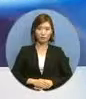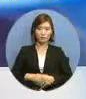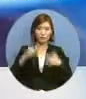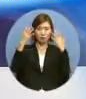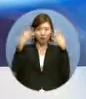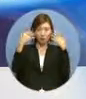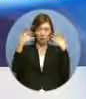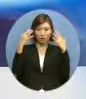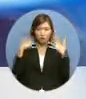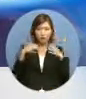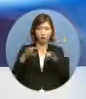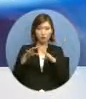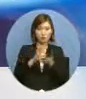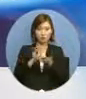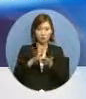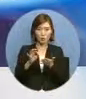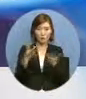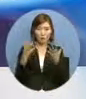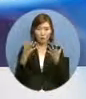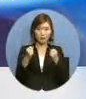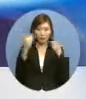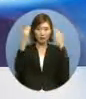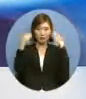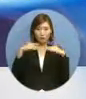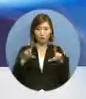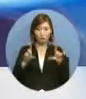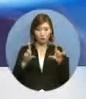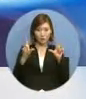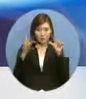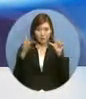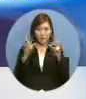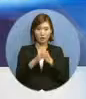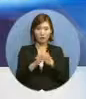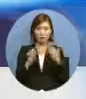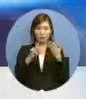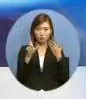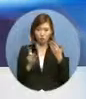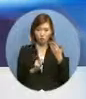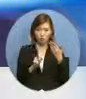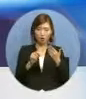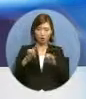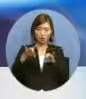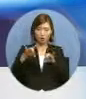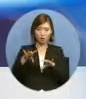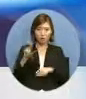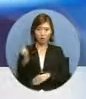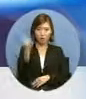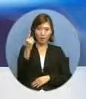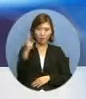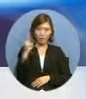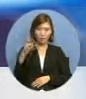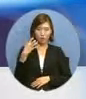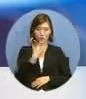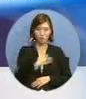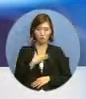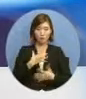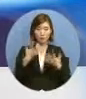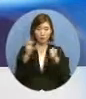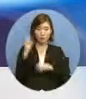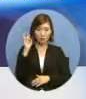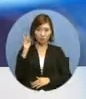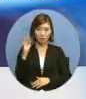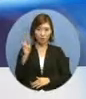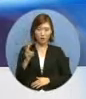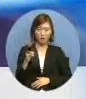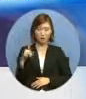무더위에 전기 사용량이 많아지는 여름 입니다 당장 다음달 전기 값을 걱정하는 과정도 많으실텐데요 모르는